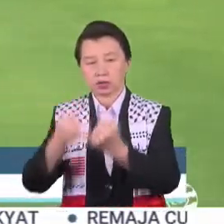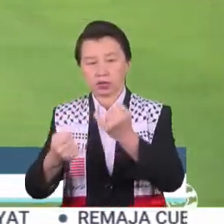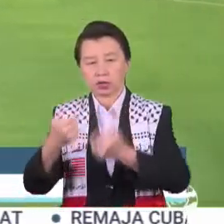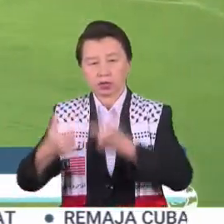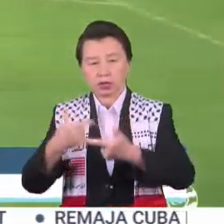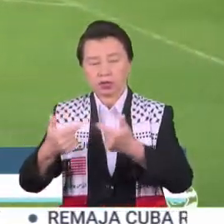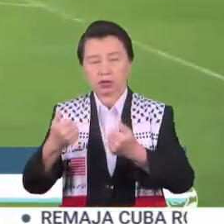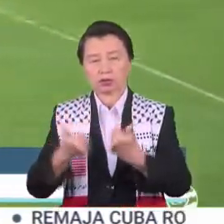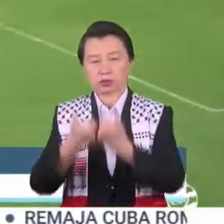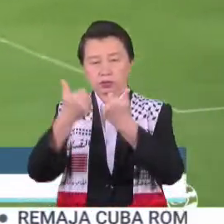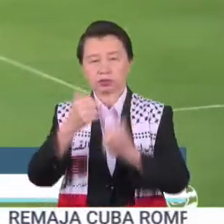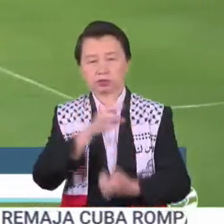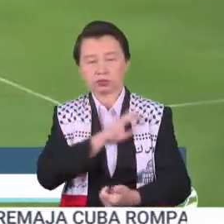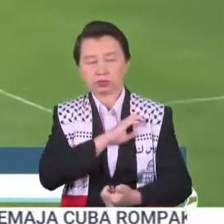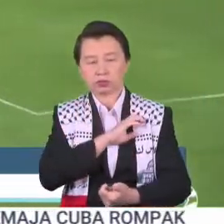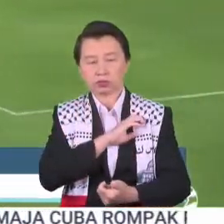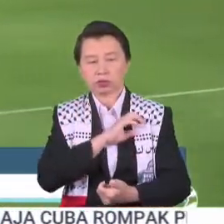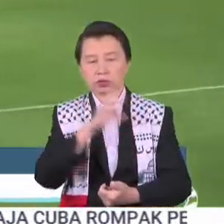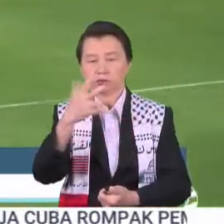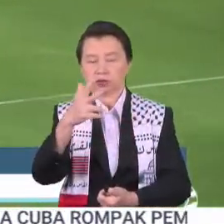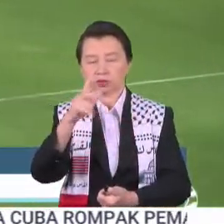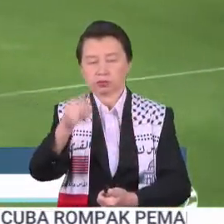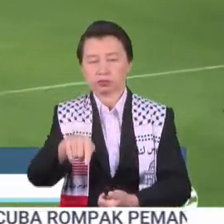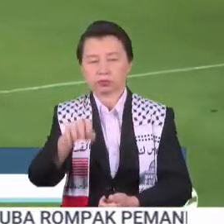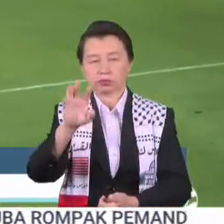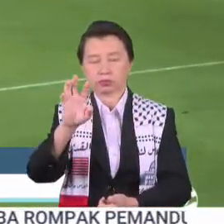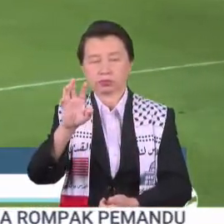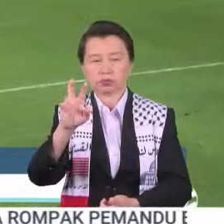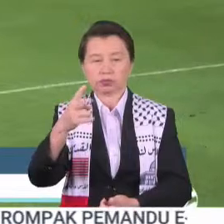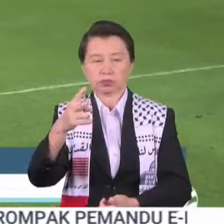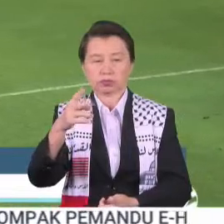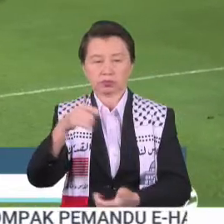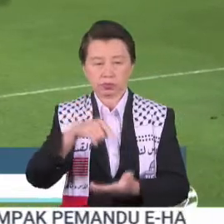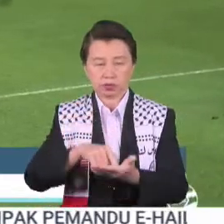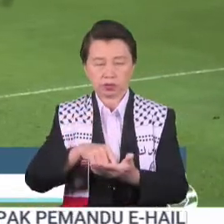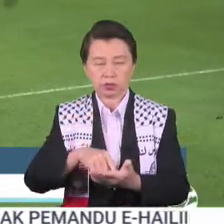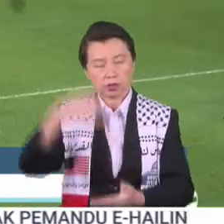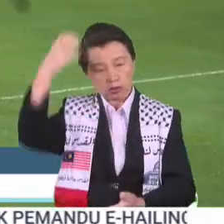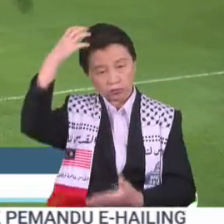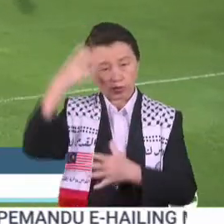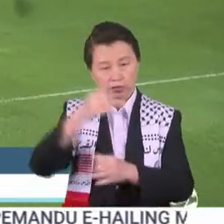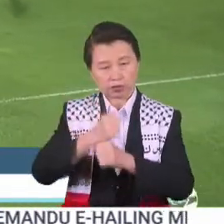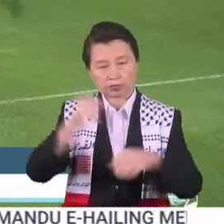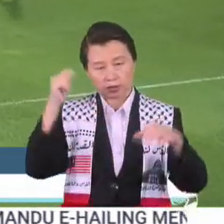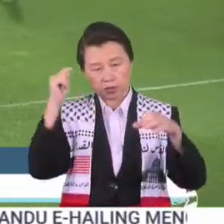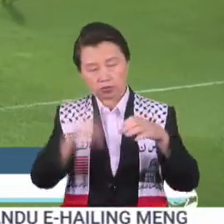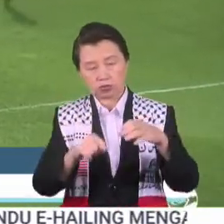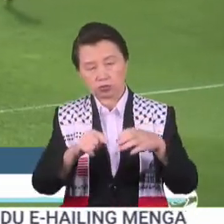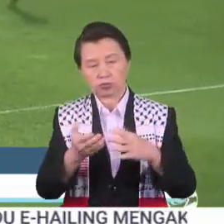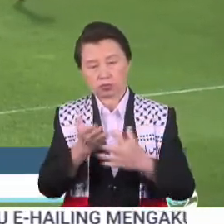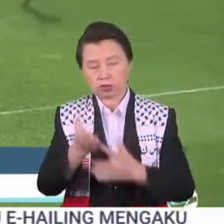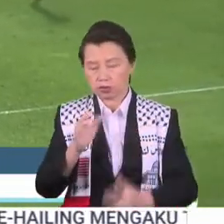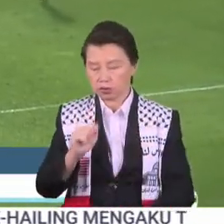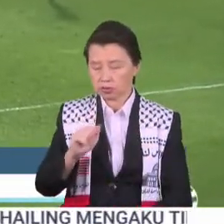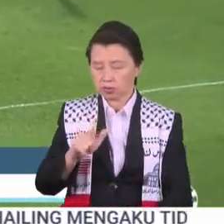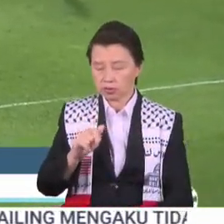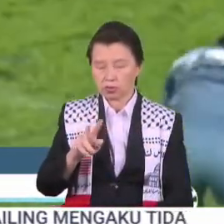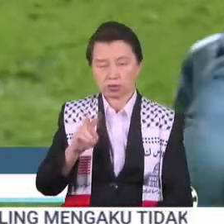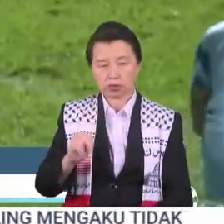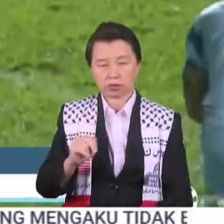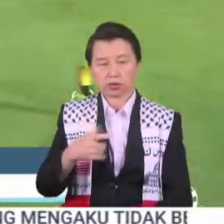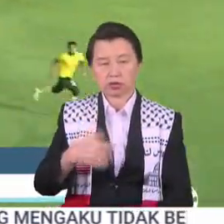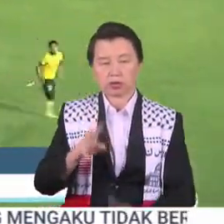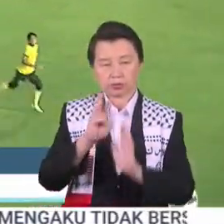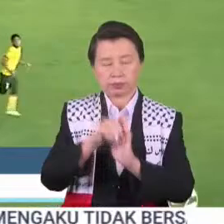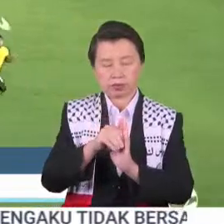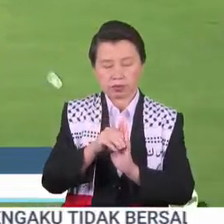Liga menentang PDRM FC pada 17 Disember ini. Selangor meraih gol yang dicari menerusi Aaron Delville Rodriguez